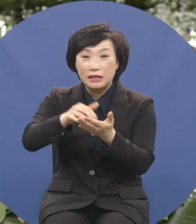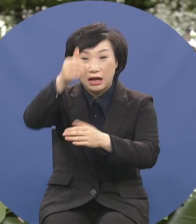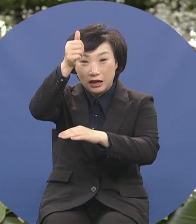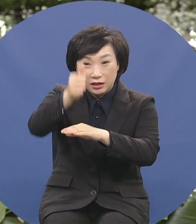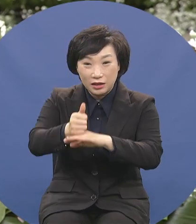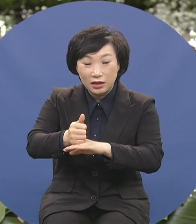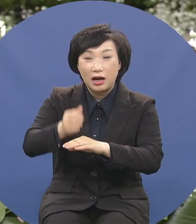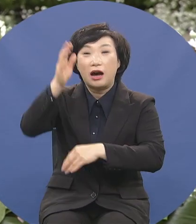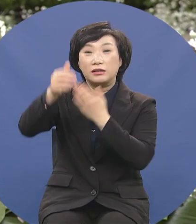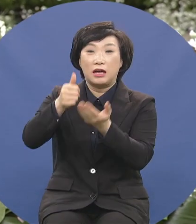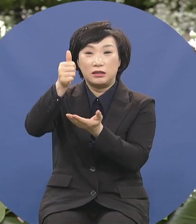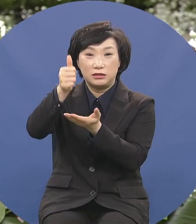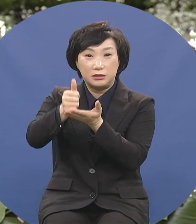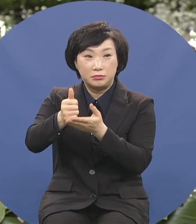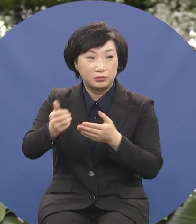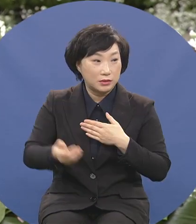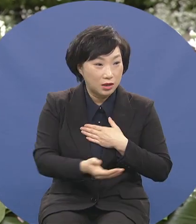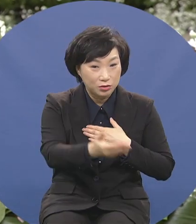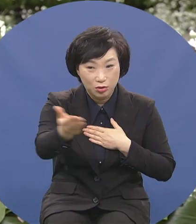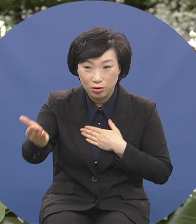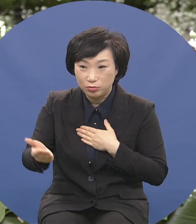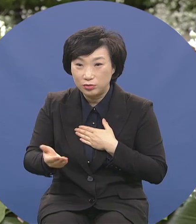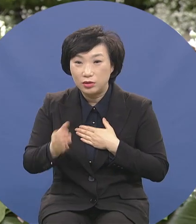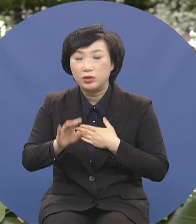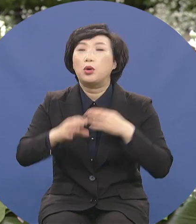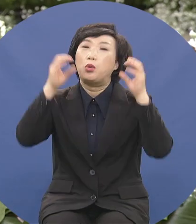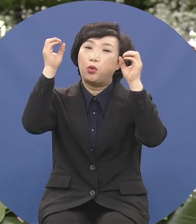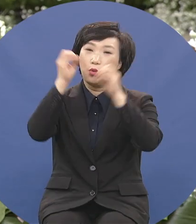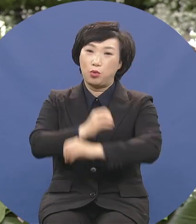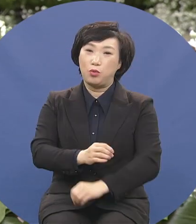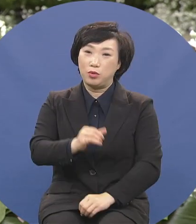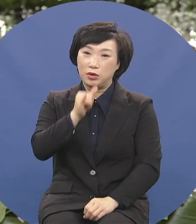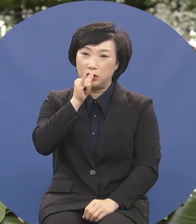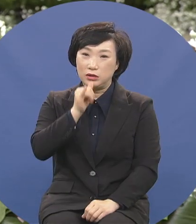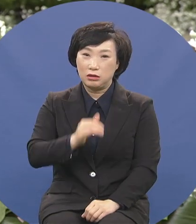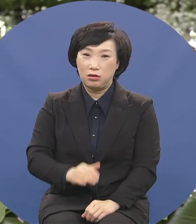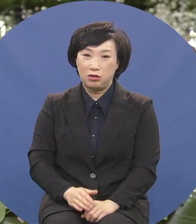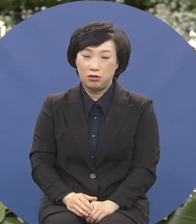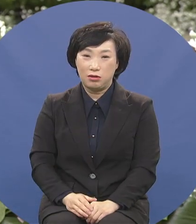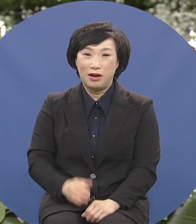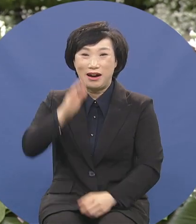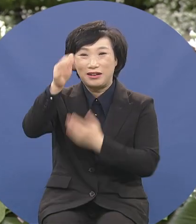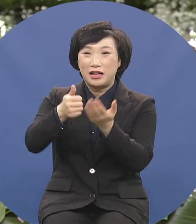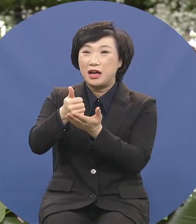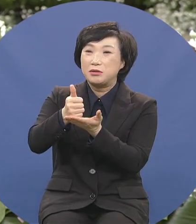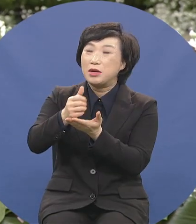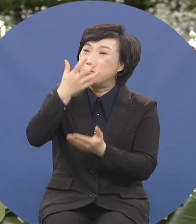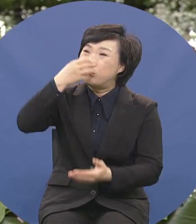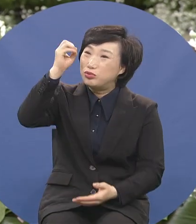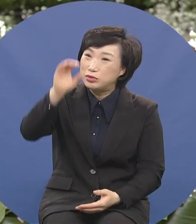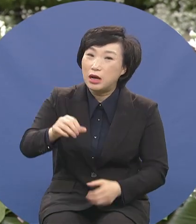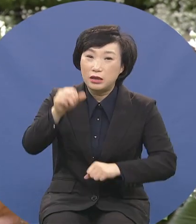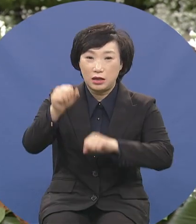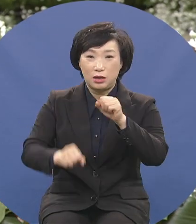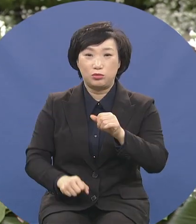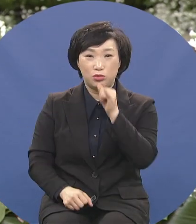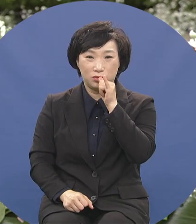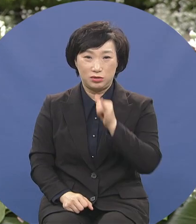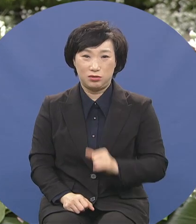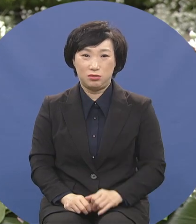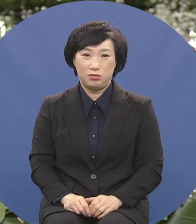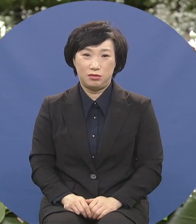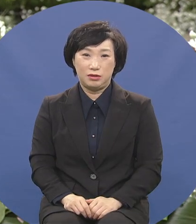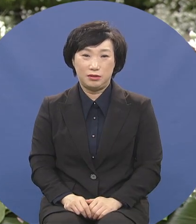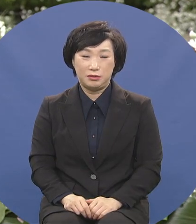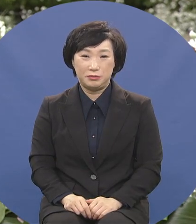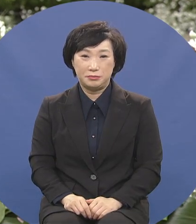결산하시는 하나님이라는 사실을 오해하고 하나님을 무시하는 행동입니다.